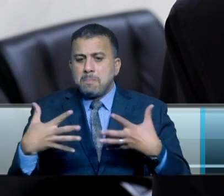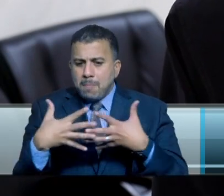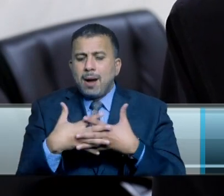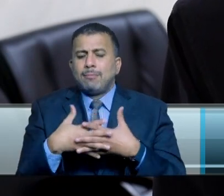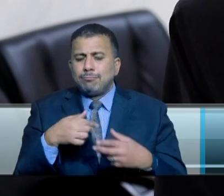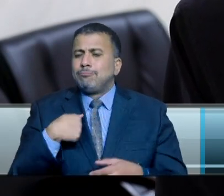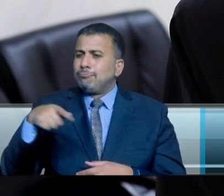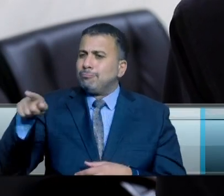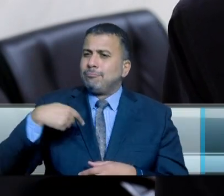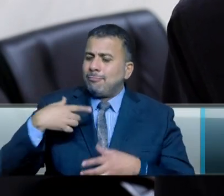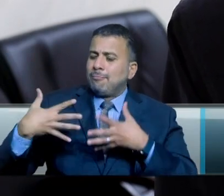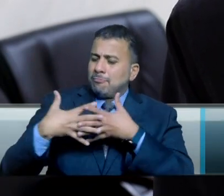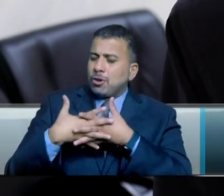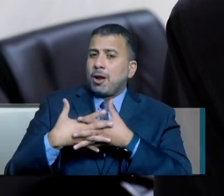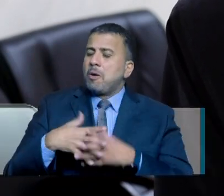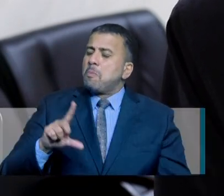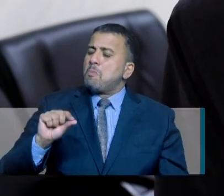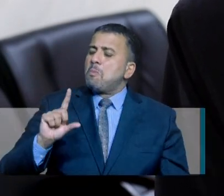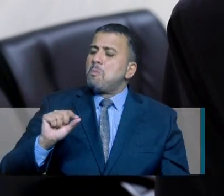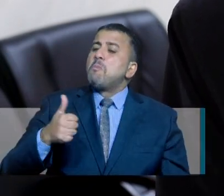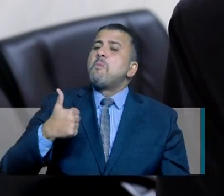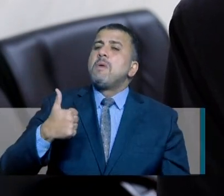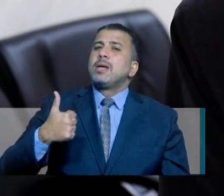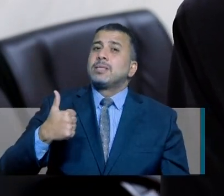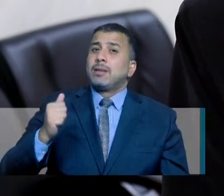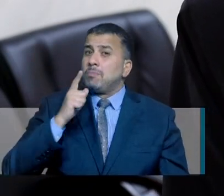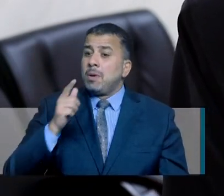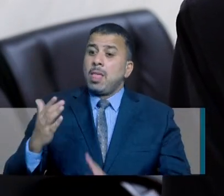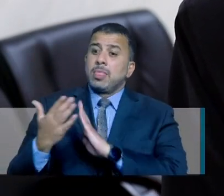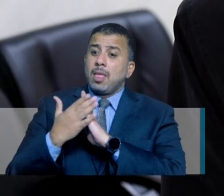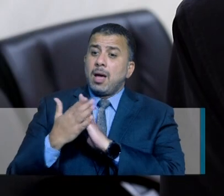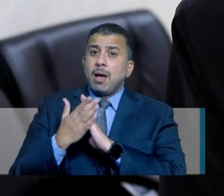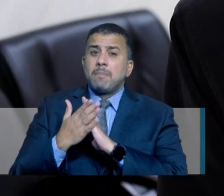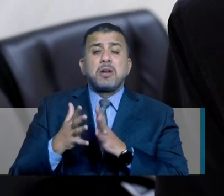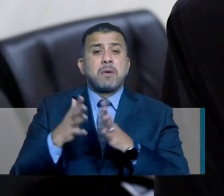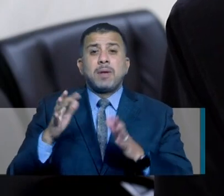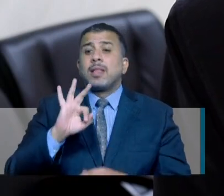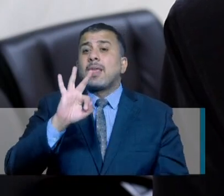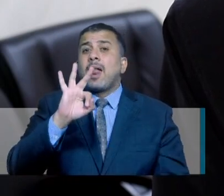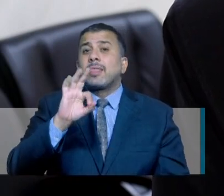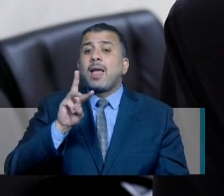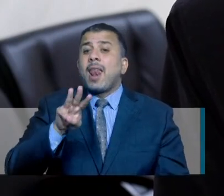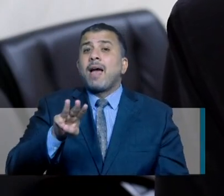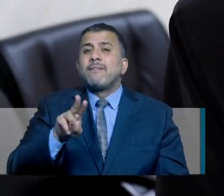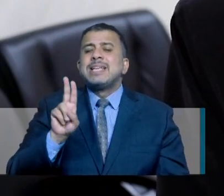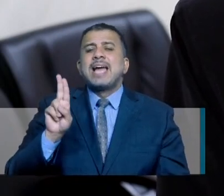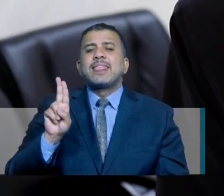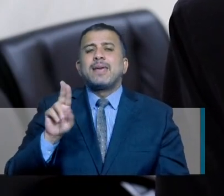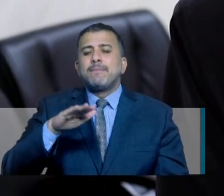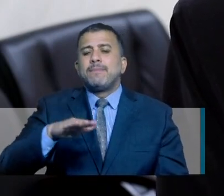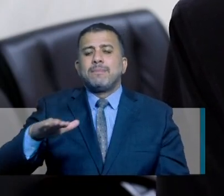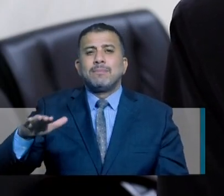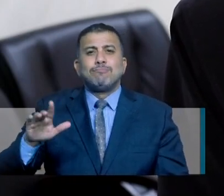معهم شراكه مميزه فهم يقوموا بدعم عدد كبير 3000 يتيم بالاضافه الى